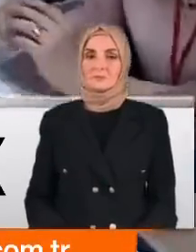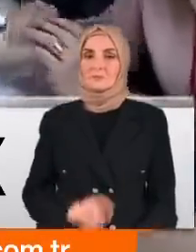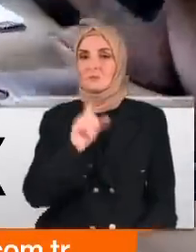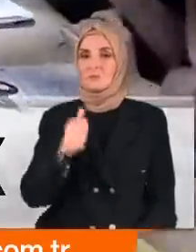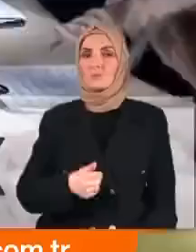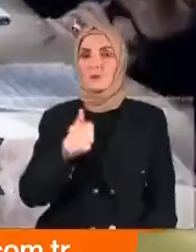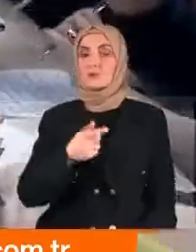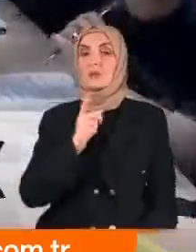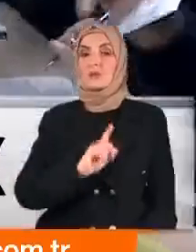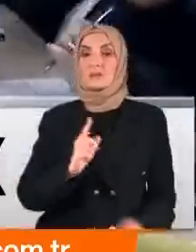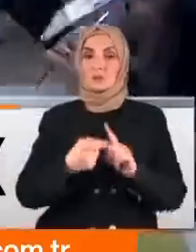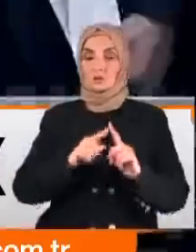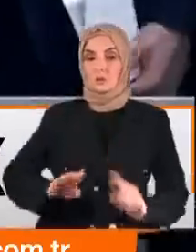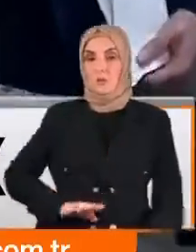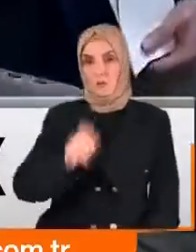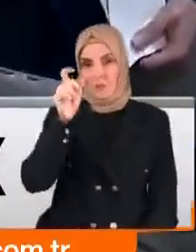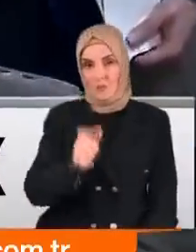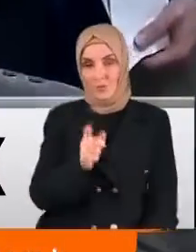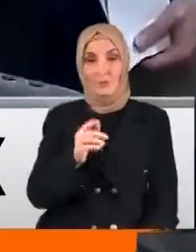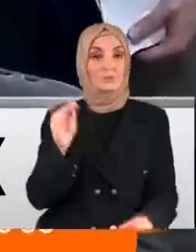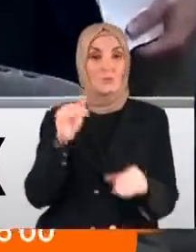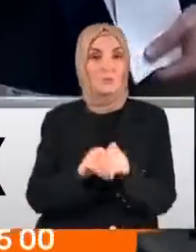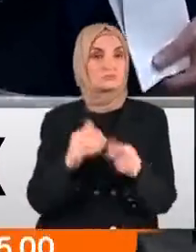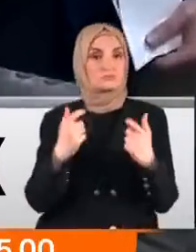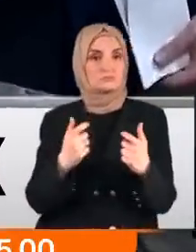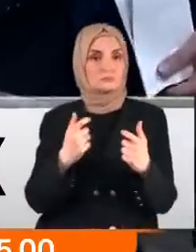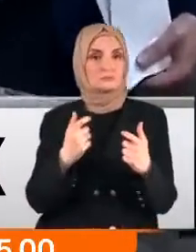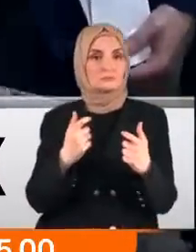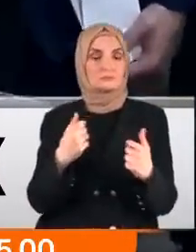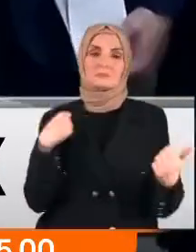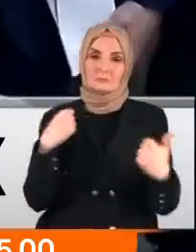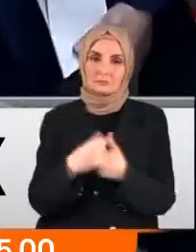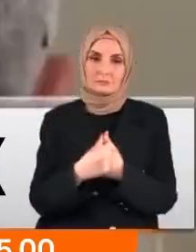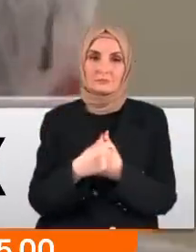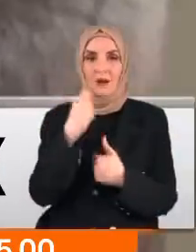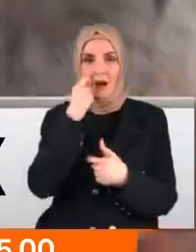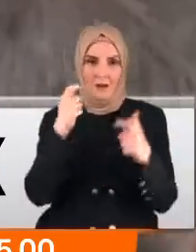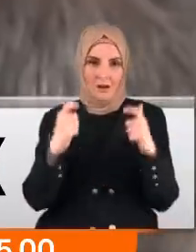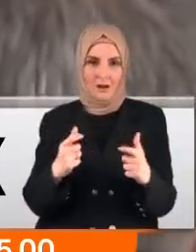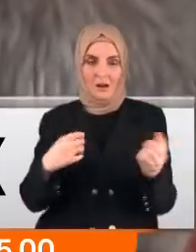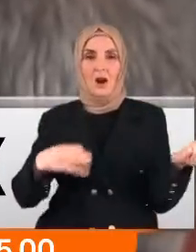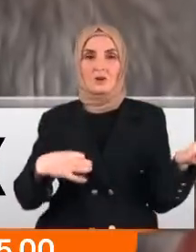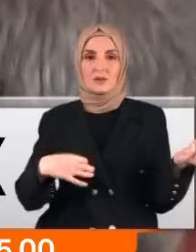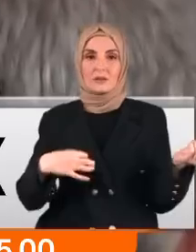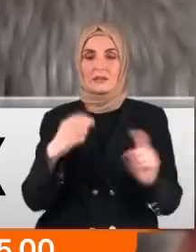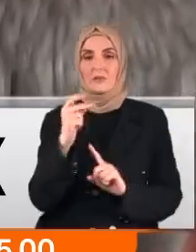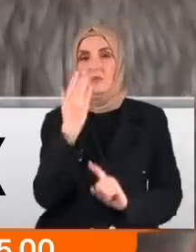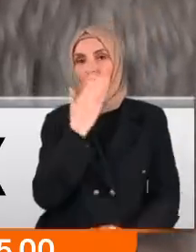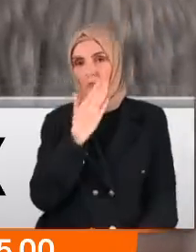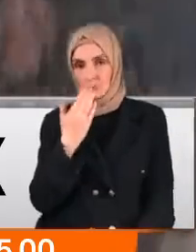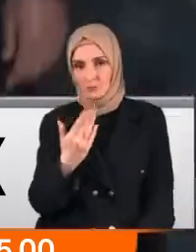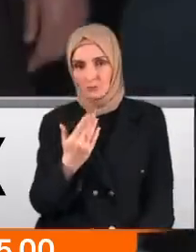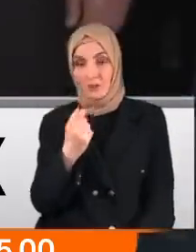Cumhurbaşkanı adayı Kemal Kılıçdaroğlu'nun oy kullanacağı adres yine Arjantin İlkokulu olacak. Ankara'da oy kullanacak